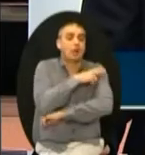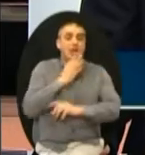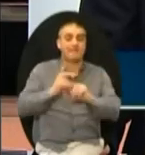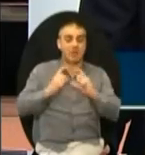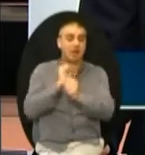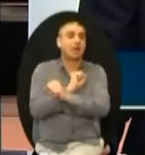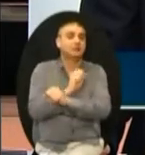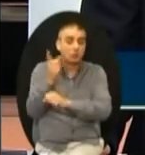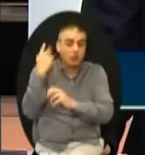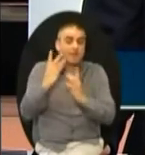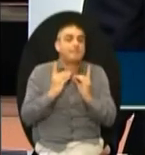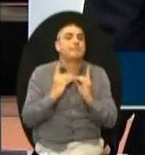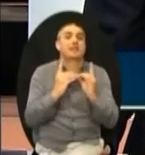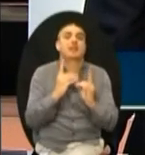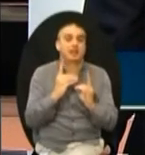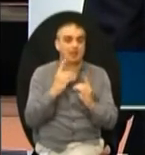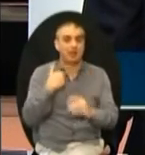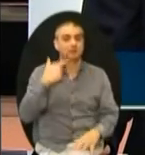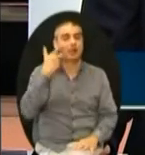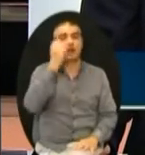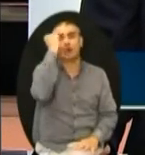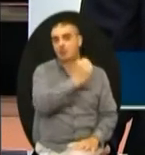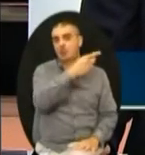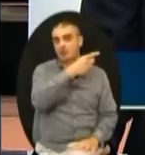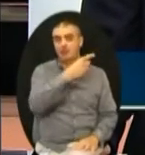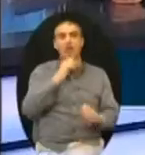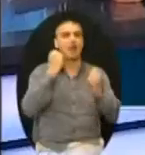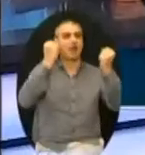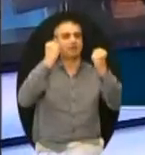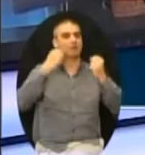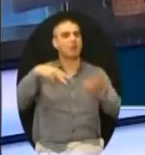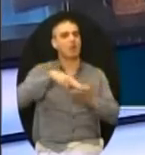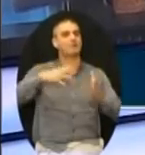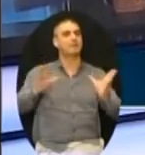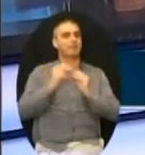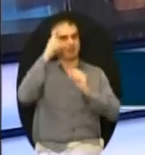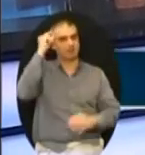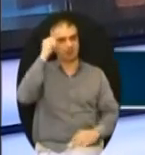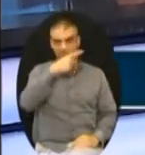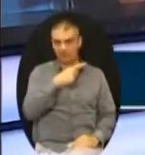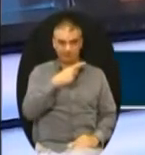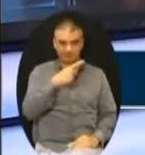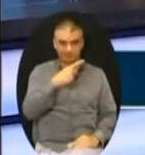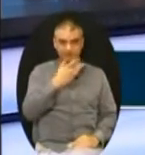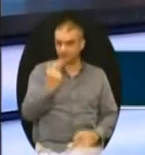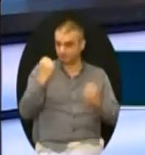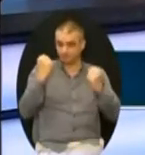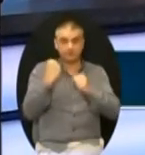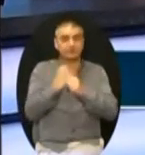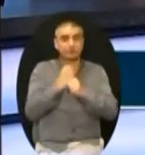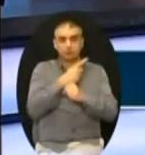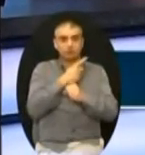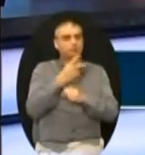אותו כאשר הוא היה בדרכו להתנקש בהפגנת עומדים ביחד בתל אביב. הפגנה